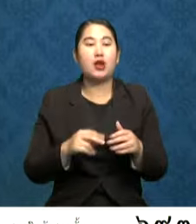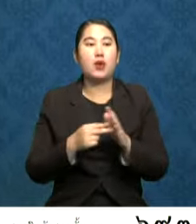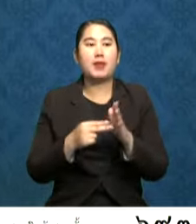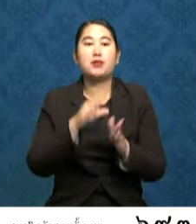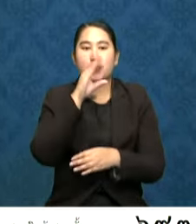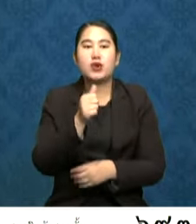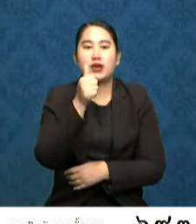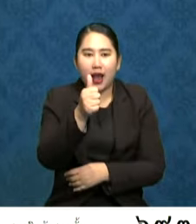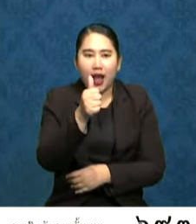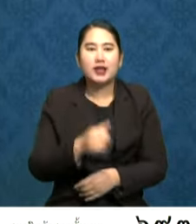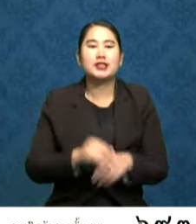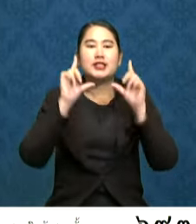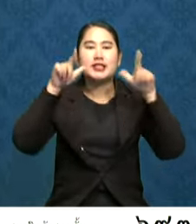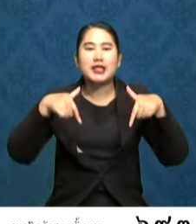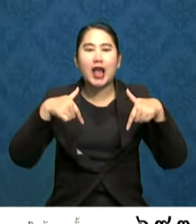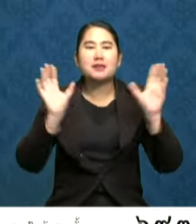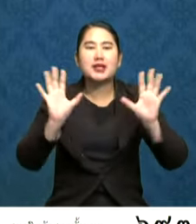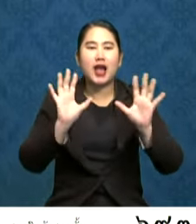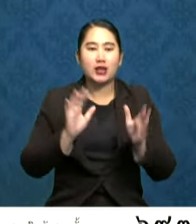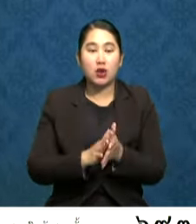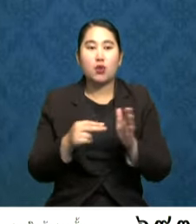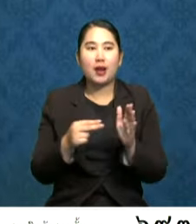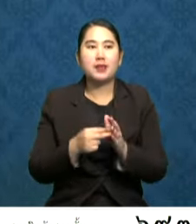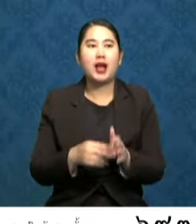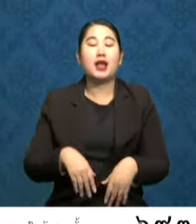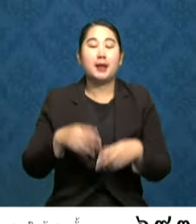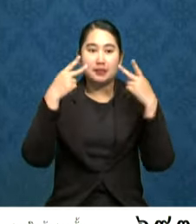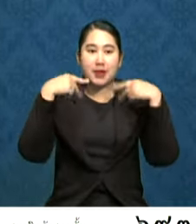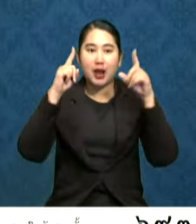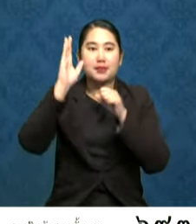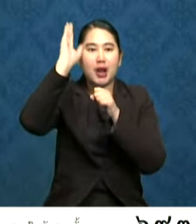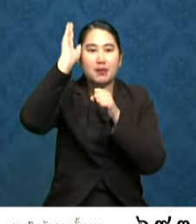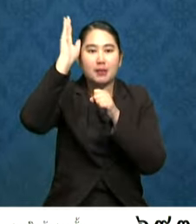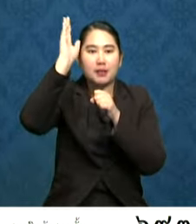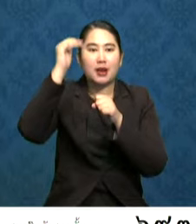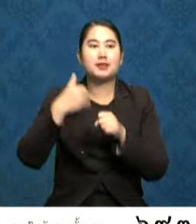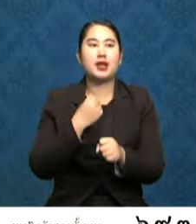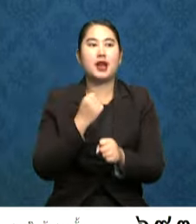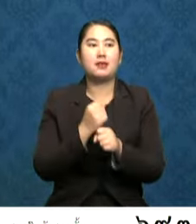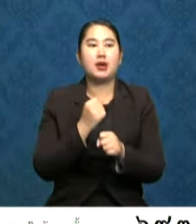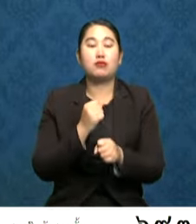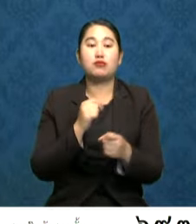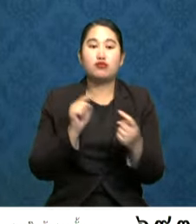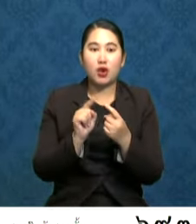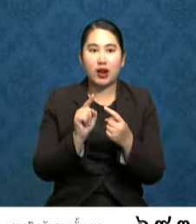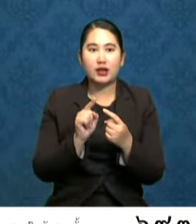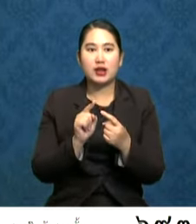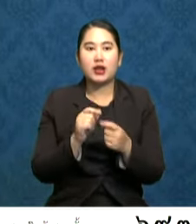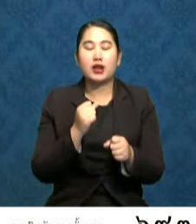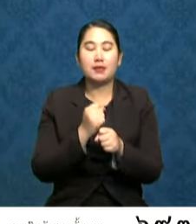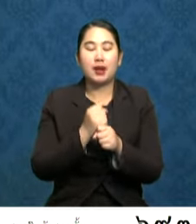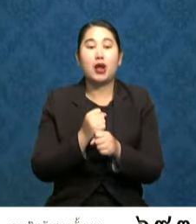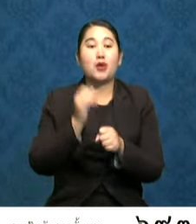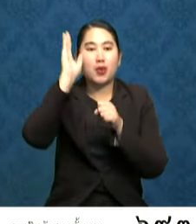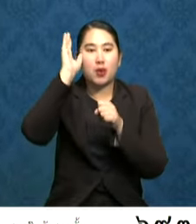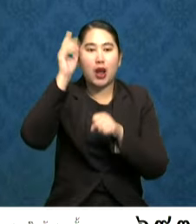ทำให้เอ่อต้องเสื่อมเสียอะไรนะคะเพราะว่าท่านมีการแถลงเมื่อตอนที่ทำเอ่อ First Weekly addressแล้วก็สามารถที่จะแถลง